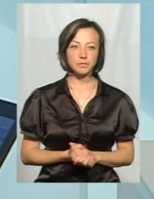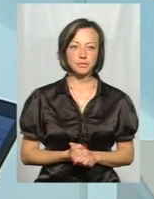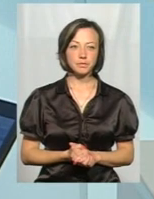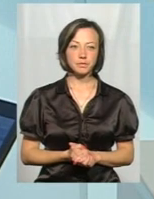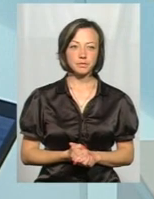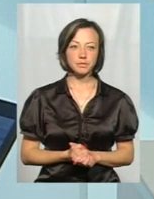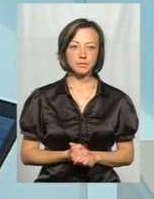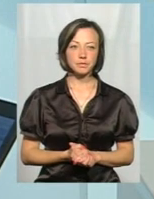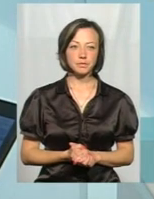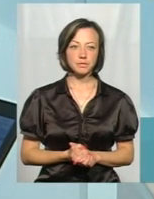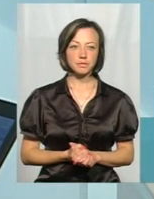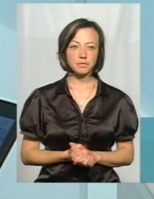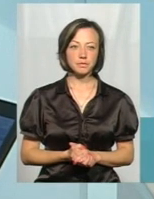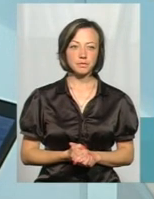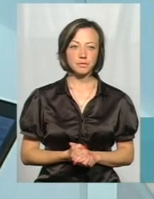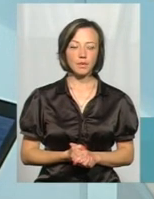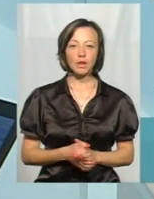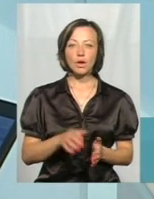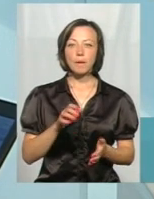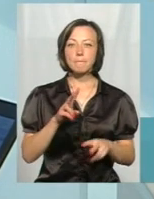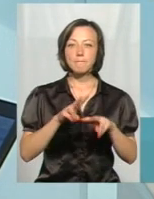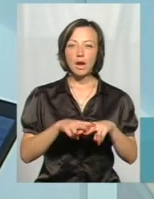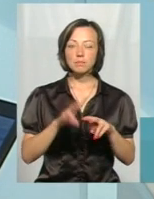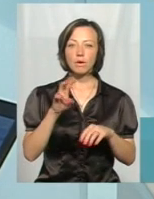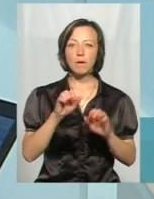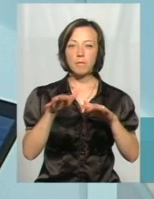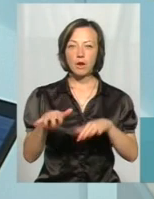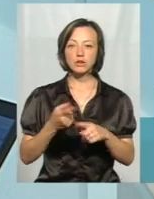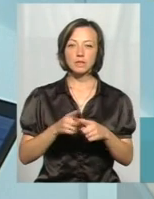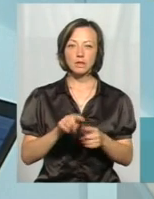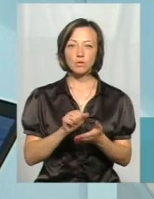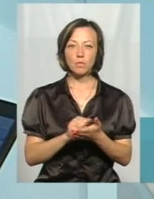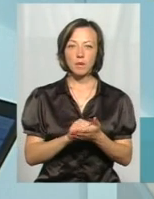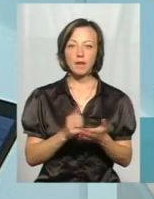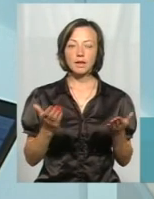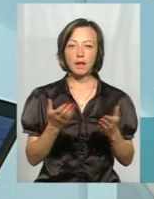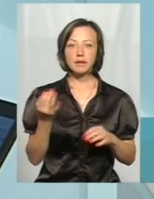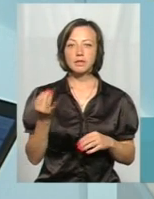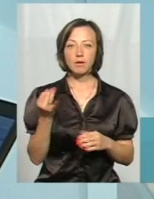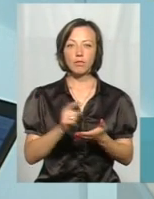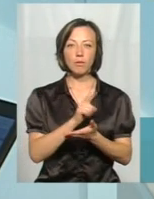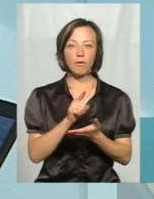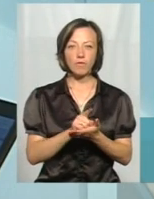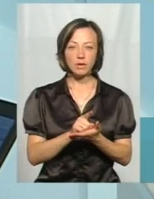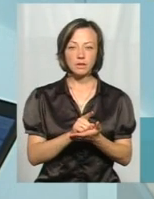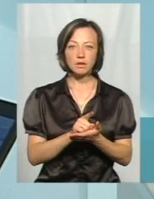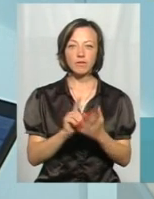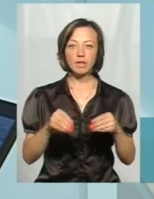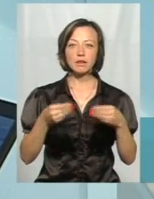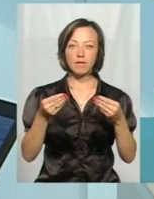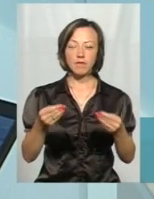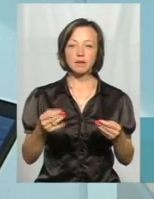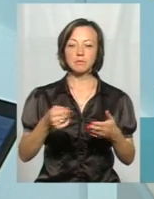Документ, паспорт на пляж – це документ, який і зацікавлений, і повинен видаватися